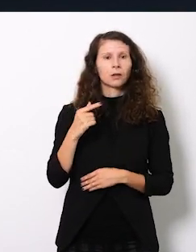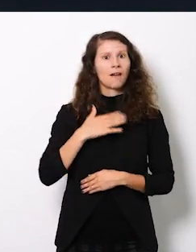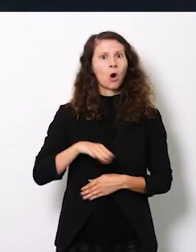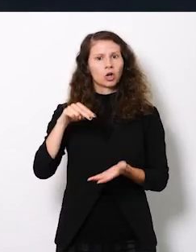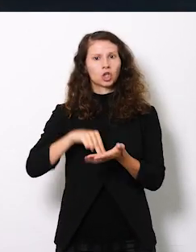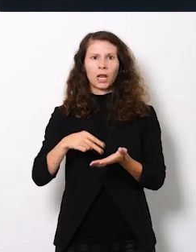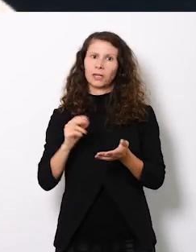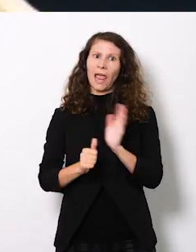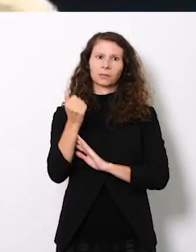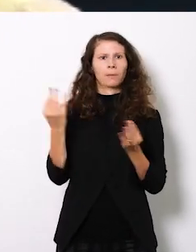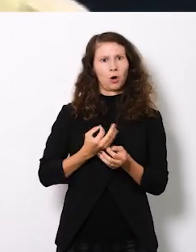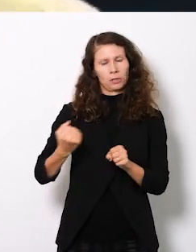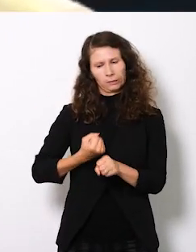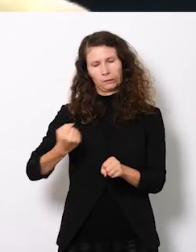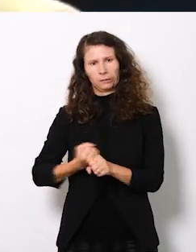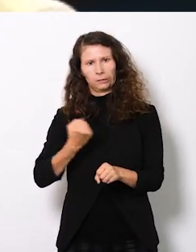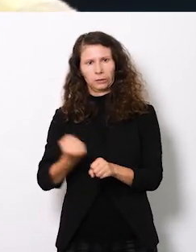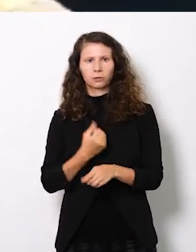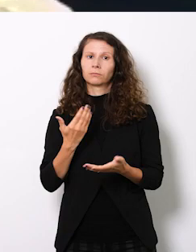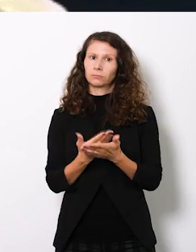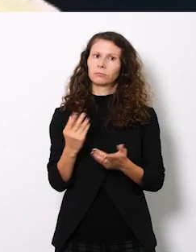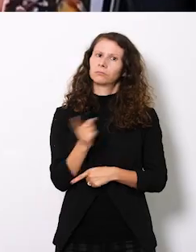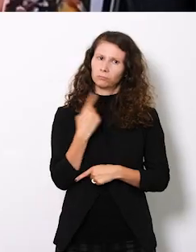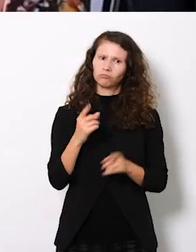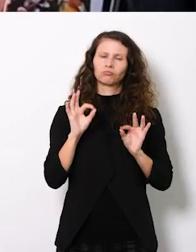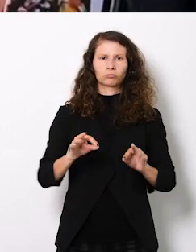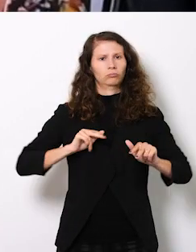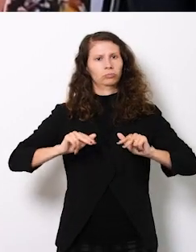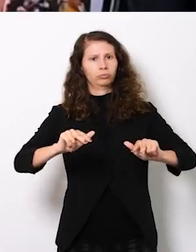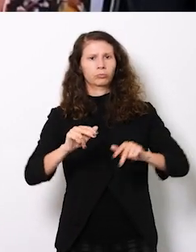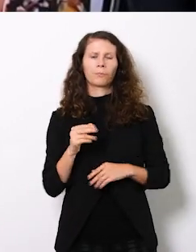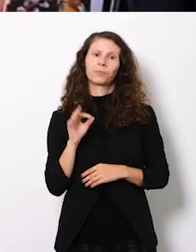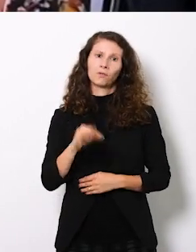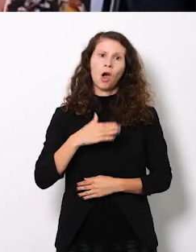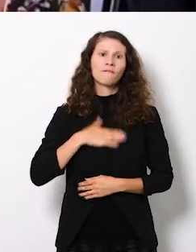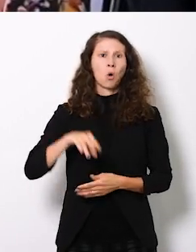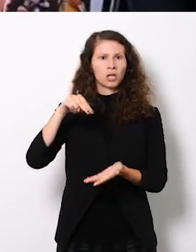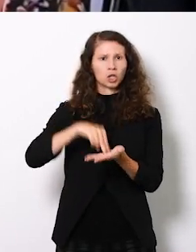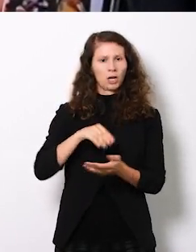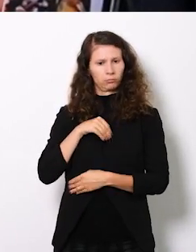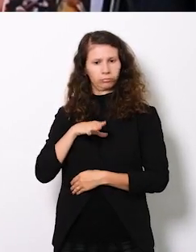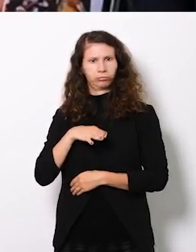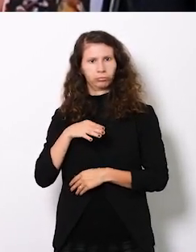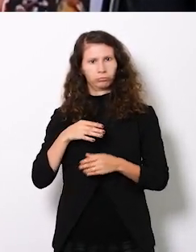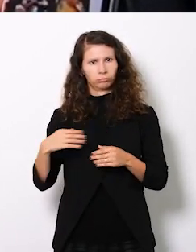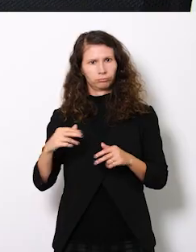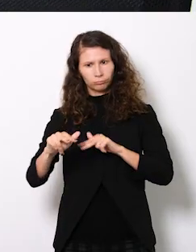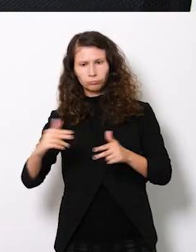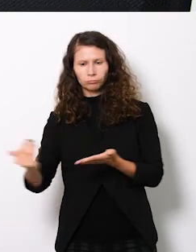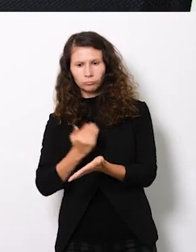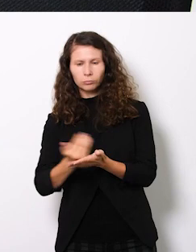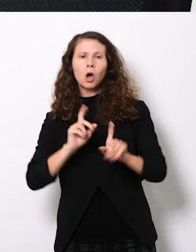gute Beiträge leisten bei den Bedingungen, um Wohlstand zu erwirtschaften, der danach dann verteilt werden